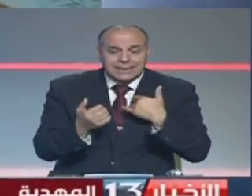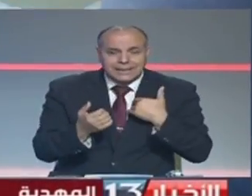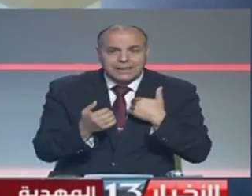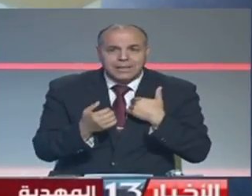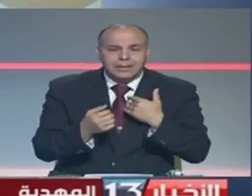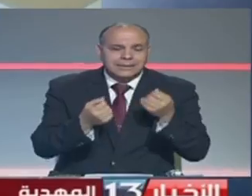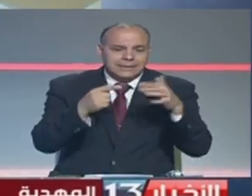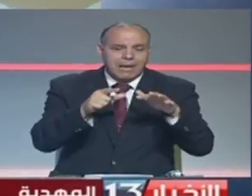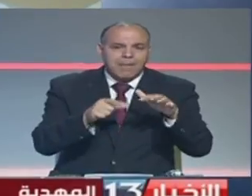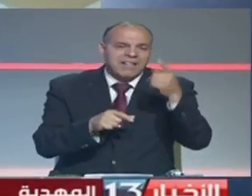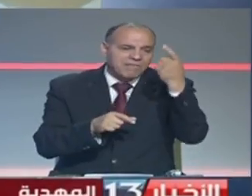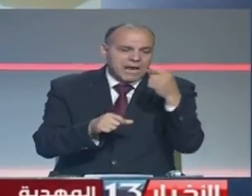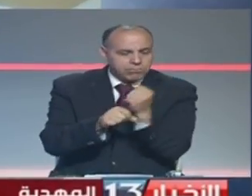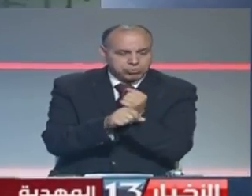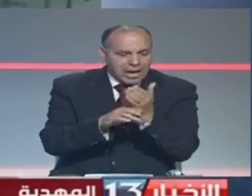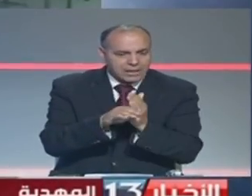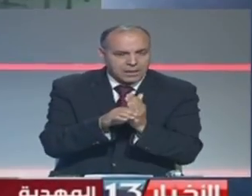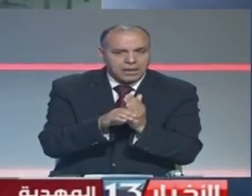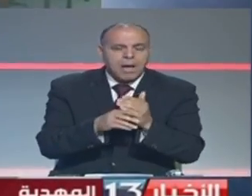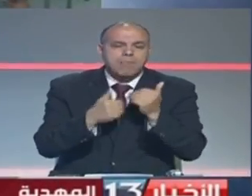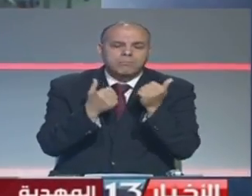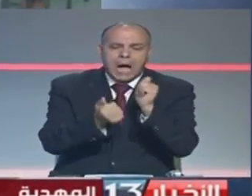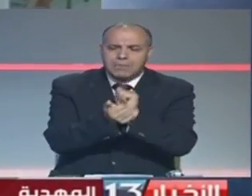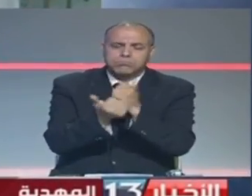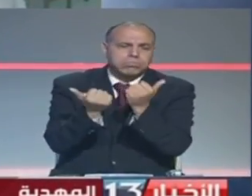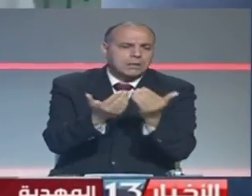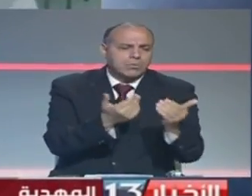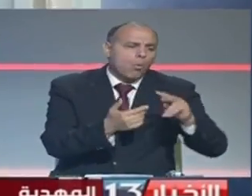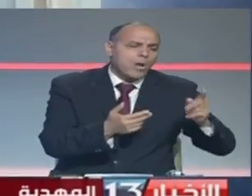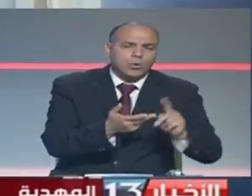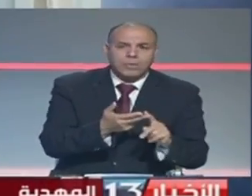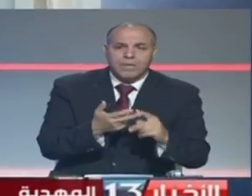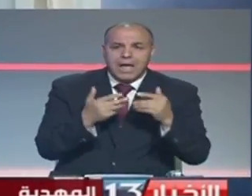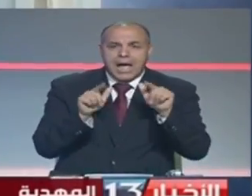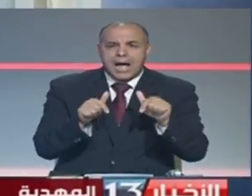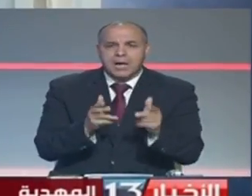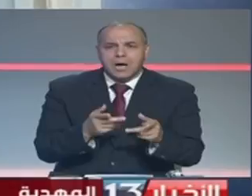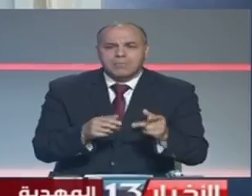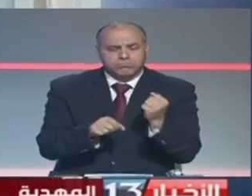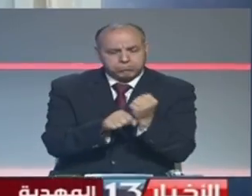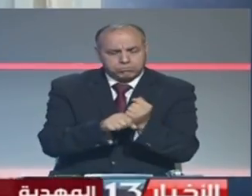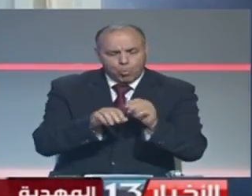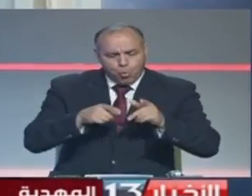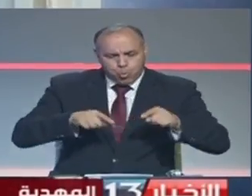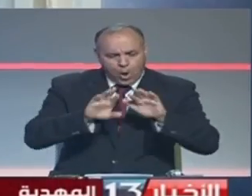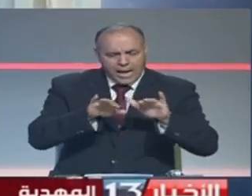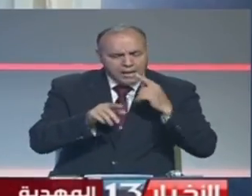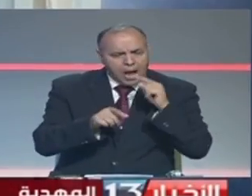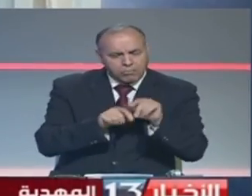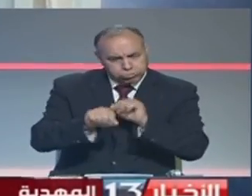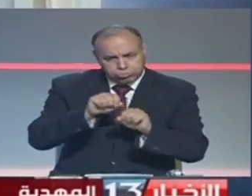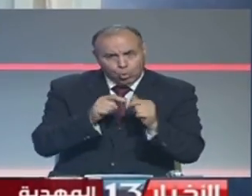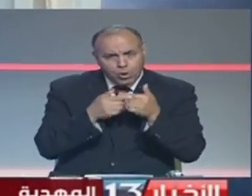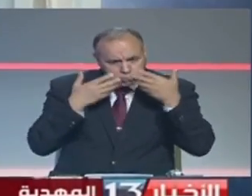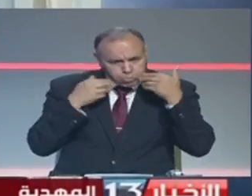بمعدل 700 كمامة في اليوم تتوزع على عديد السجون والفضاءات الأخرى. احنا عندنا ورشات خياطه معناها باش نتصرف ونجموا